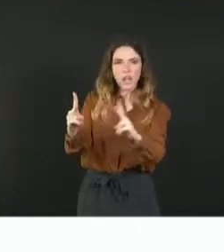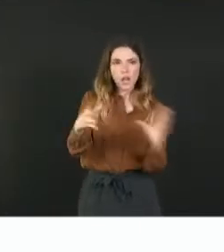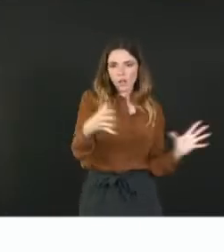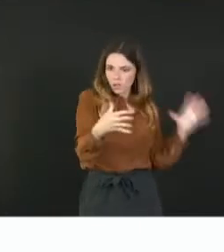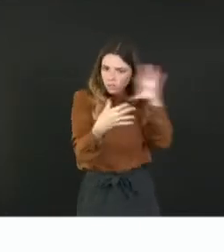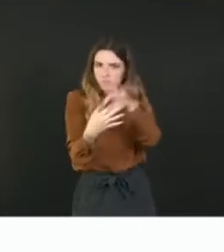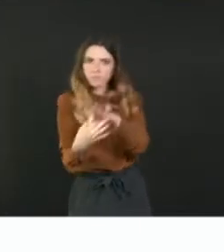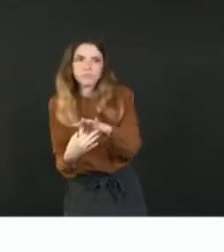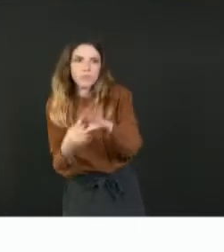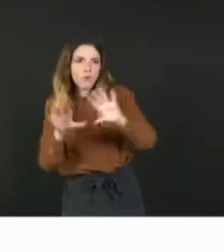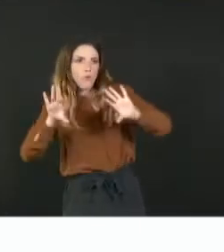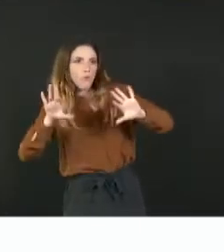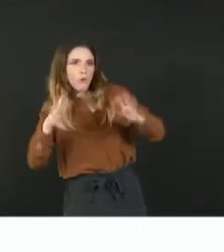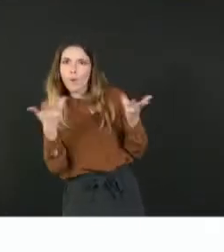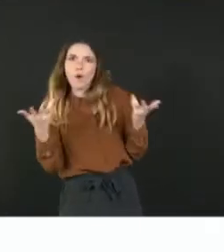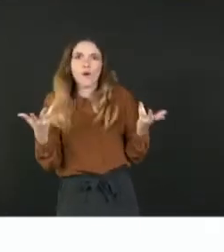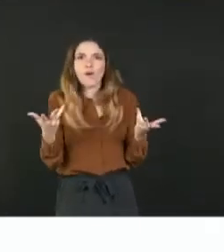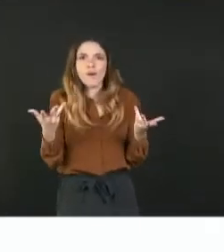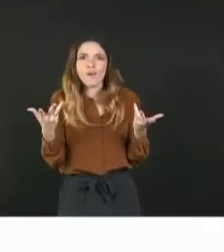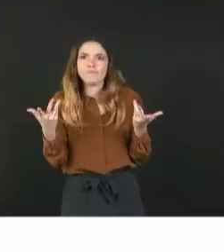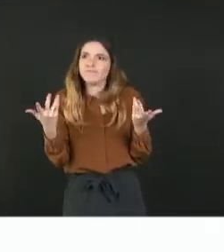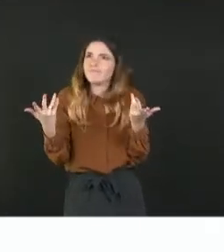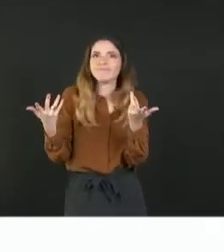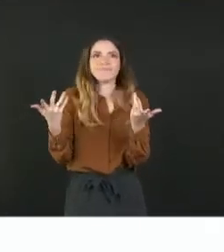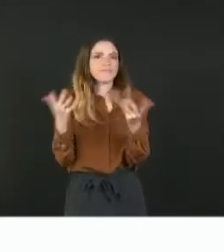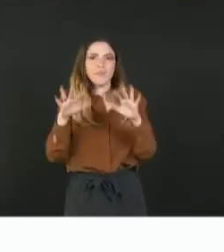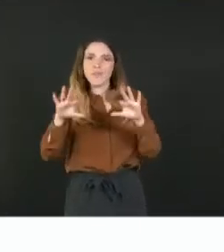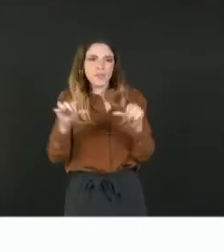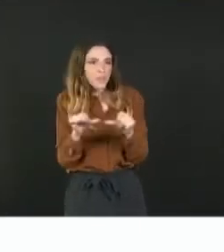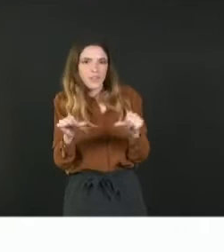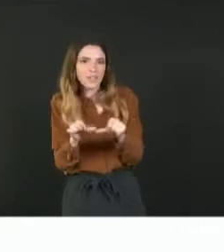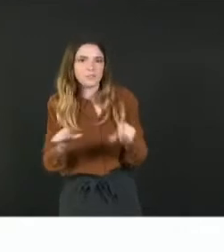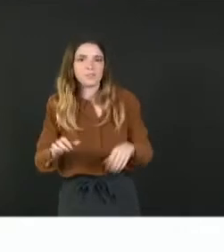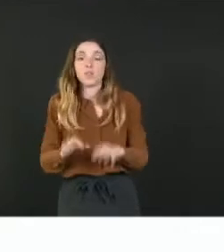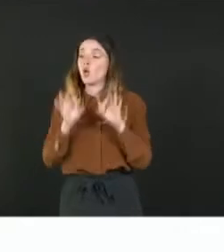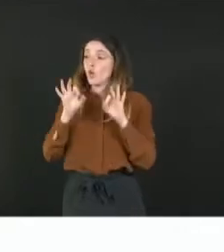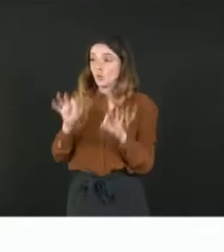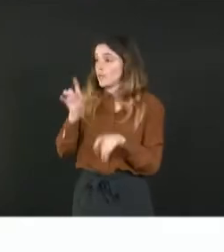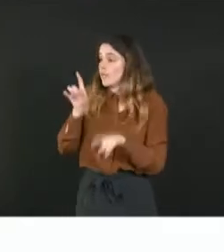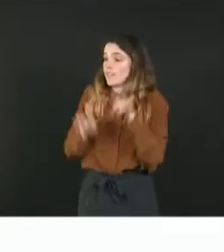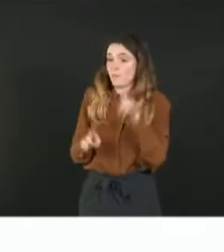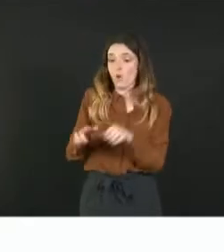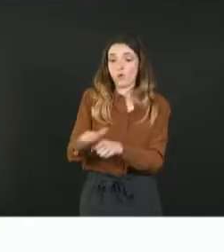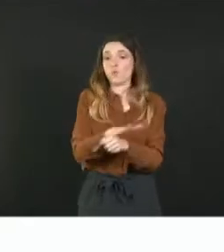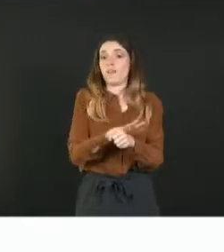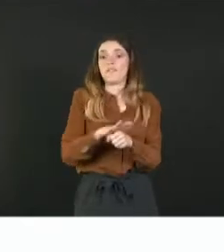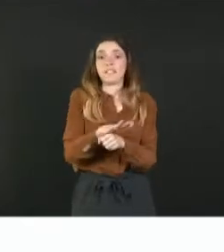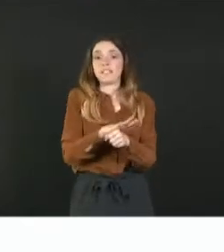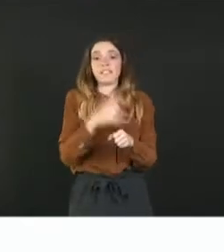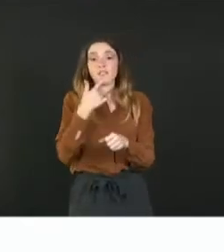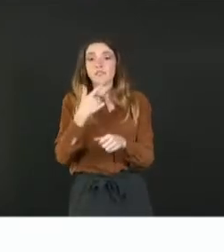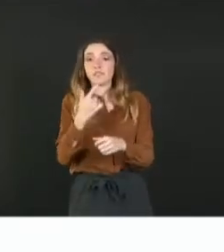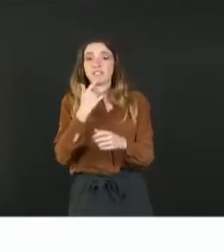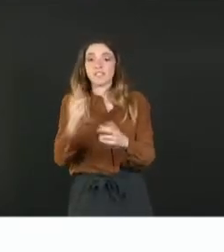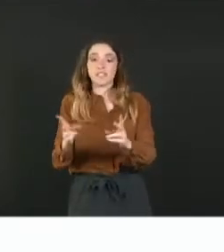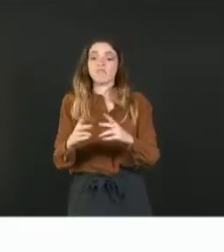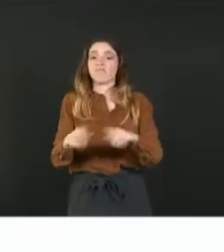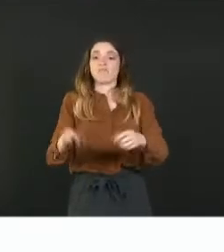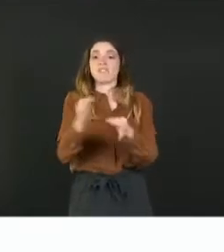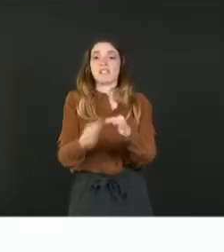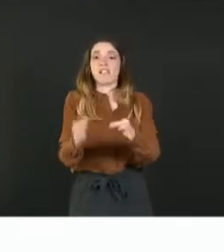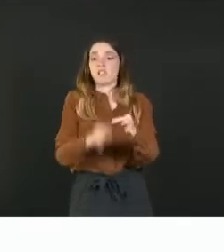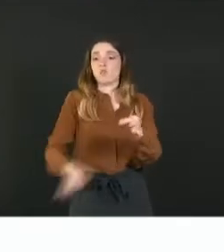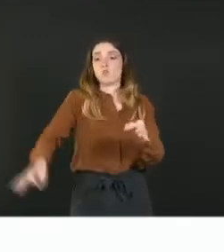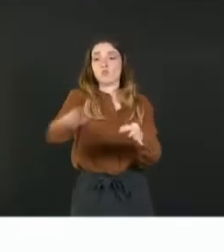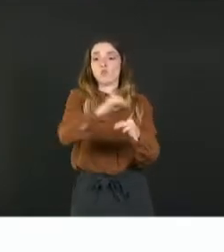devenir ? Eh bien déjà, ça dépend, on va dire, de la superficie qu'occupe justement la forêt sur les territoires. C'est